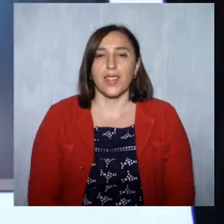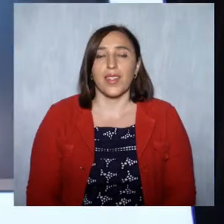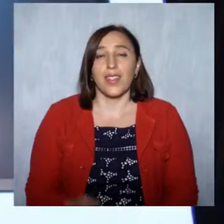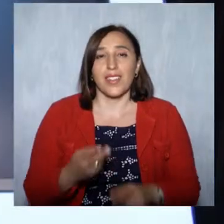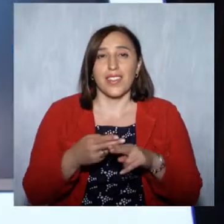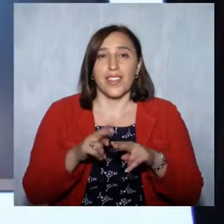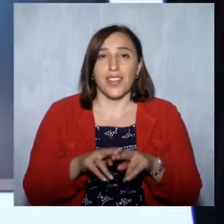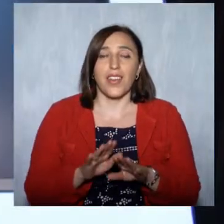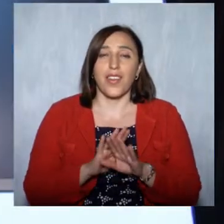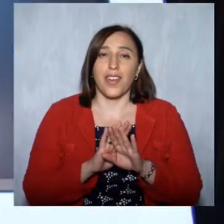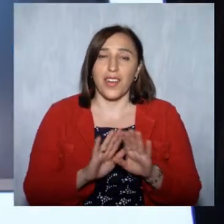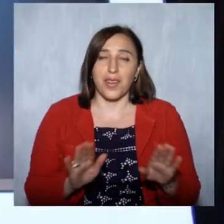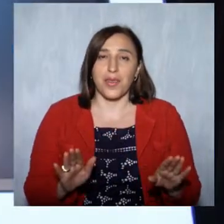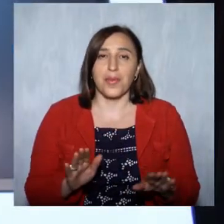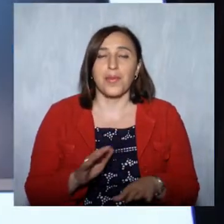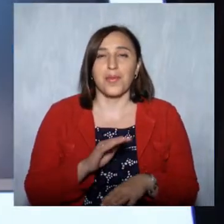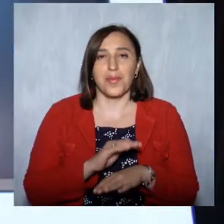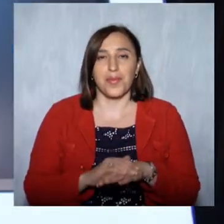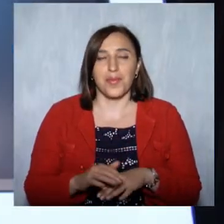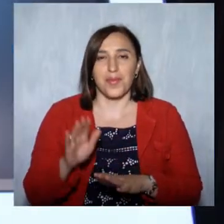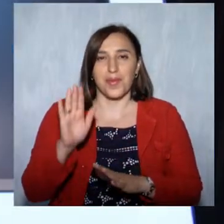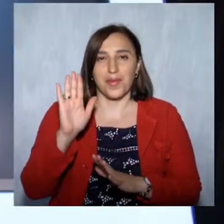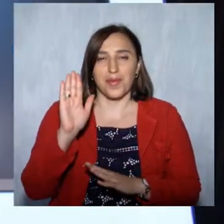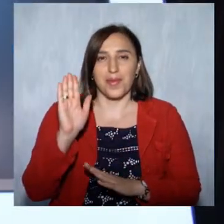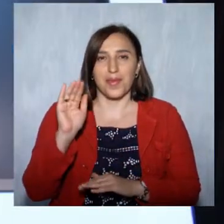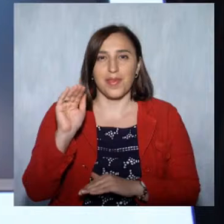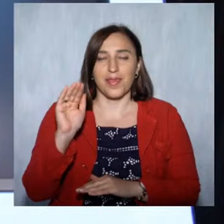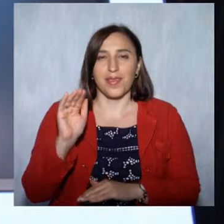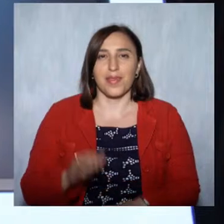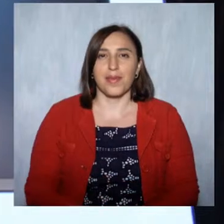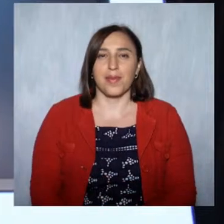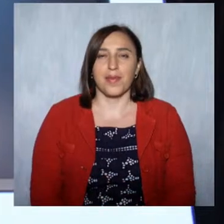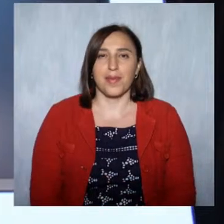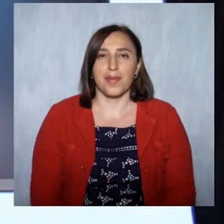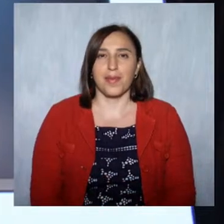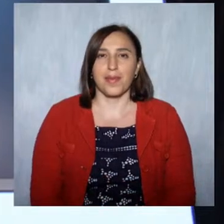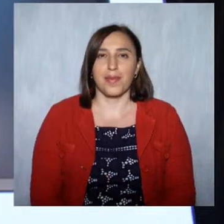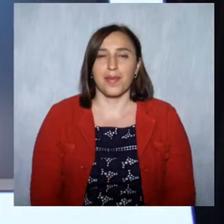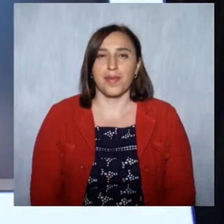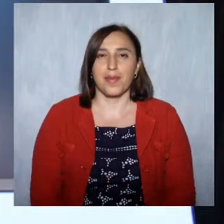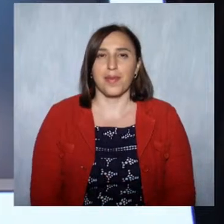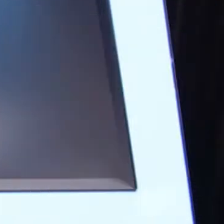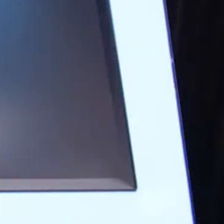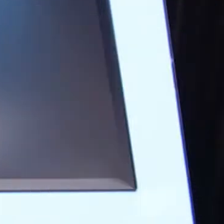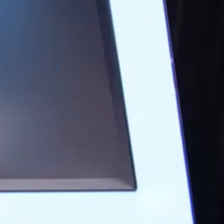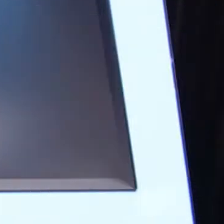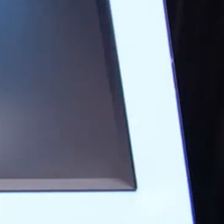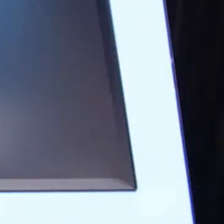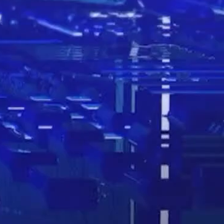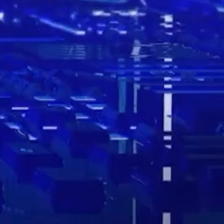Լուրերի այս թողարկման այսքանը, ուղիղ եթեր կվերադառնանք ժամը 20-ին, ցտեսություն։